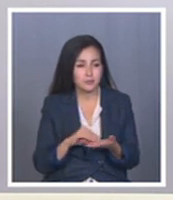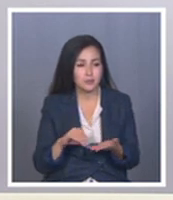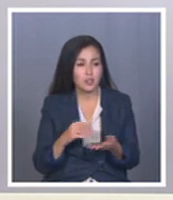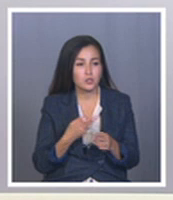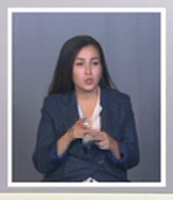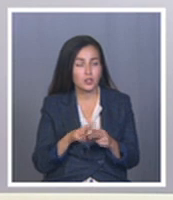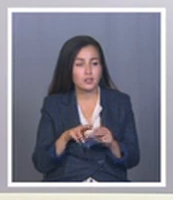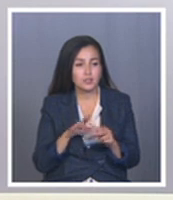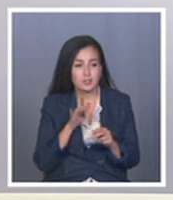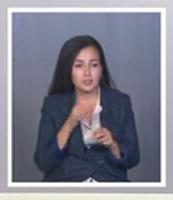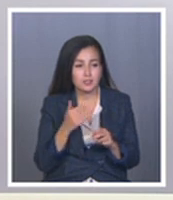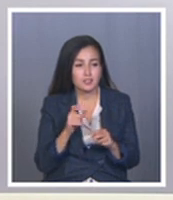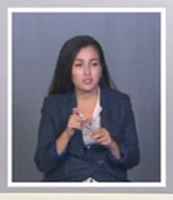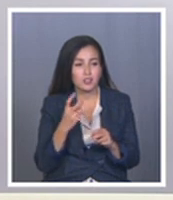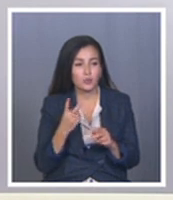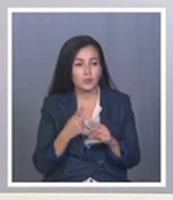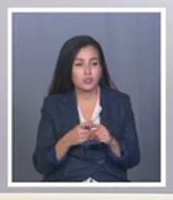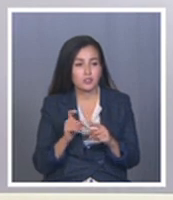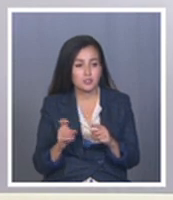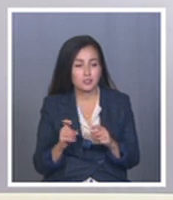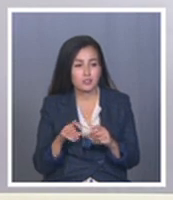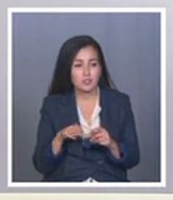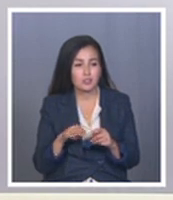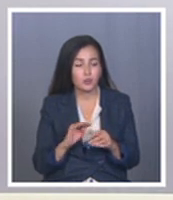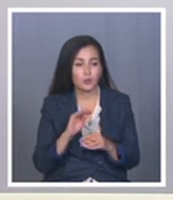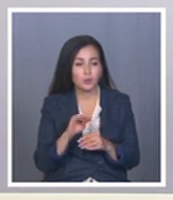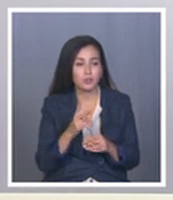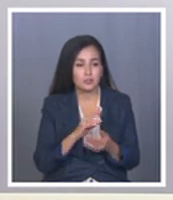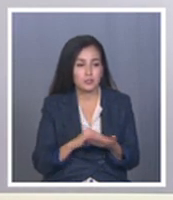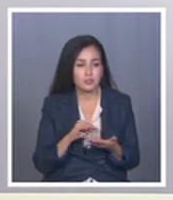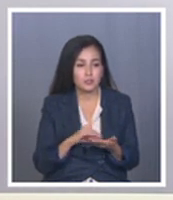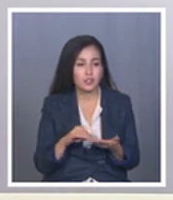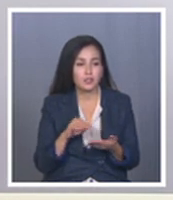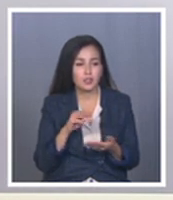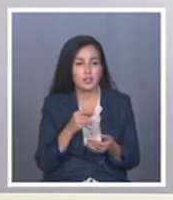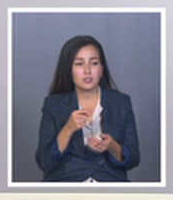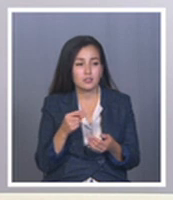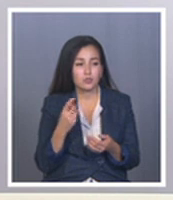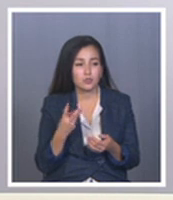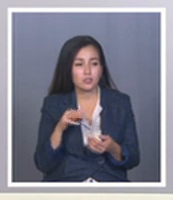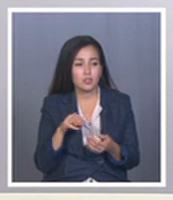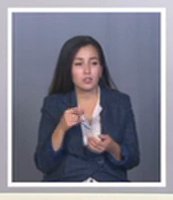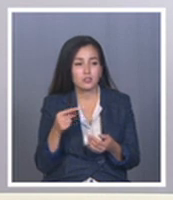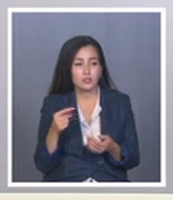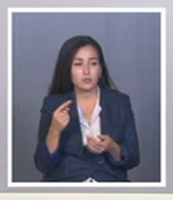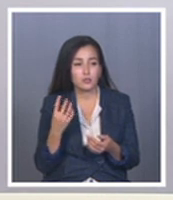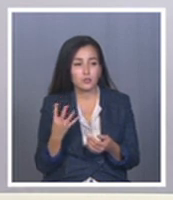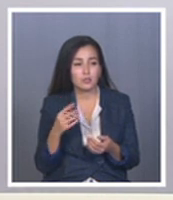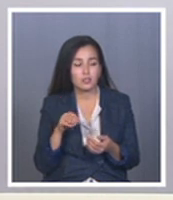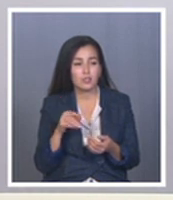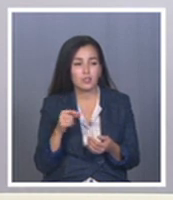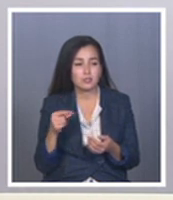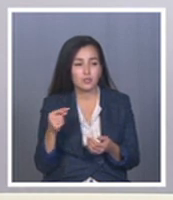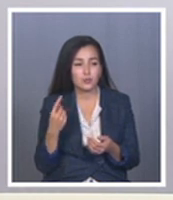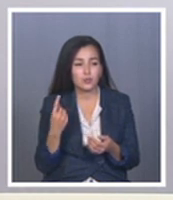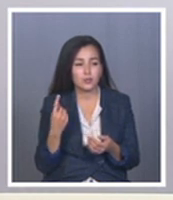X квадрат қосу X-тің орнына Т-ні қойып көшіріп жазамыз өрнекті. Т азайту 3, Т азайту 4, Т азайту 3 және Т азайту 1 болады.